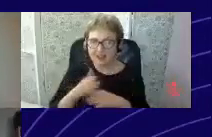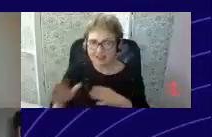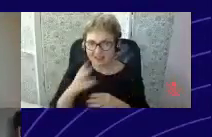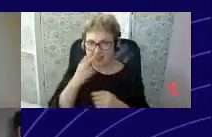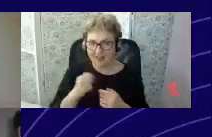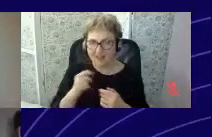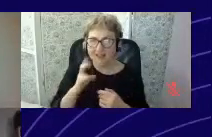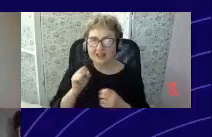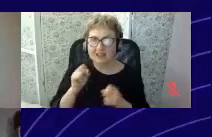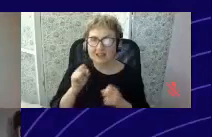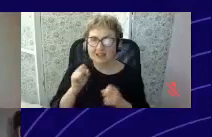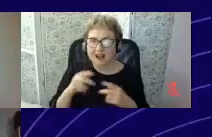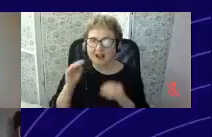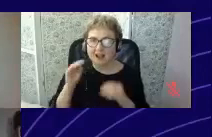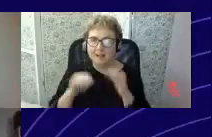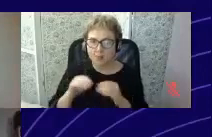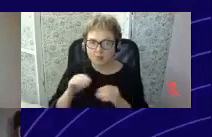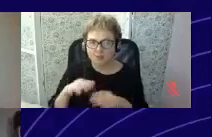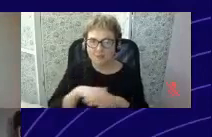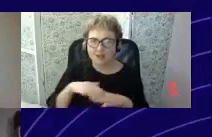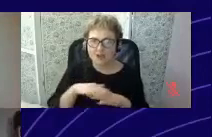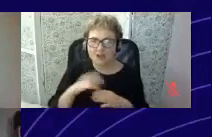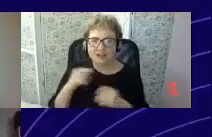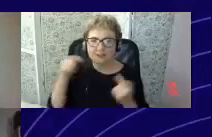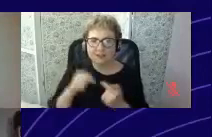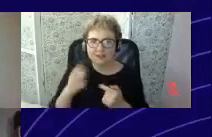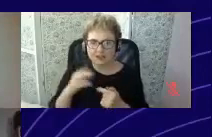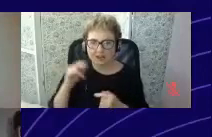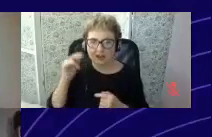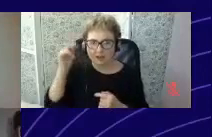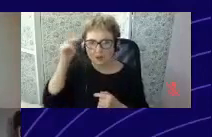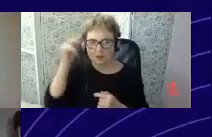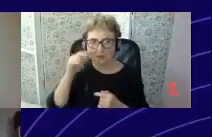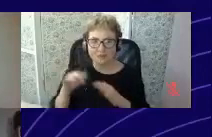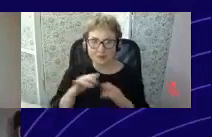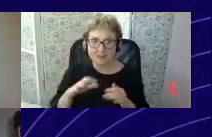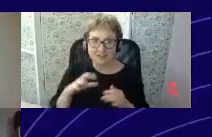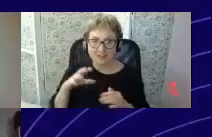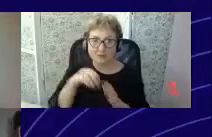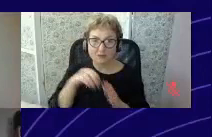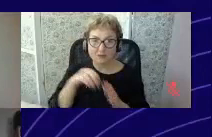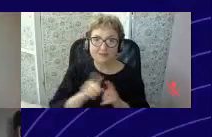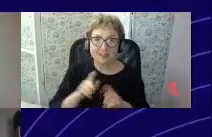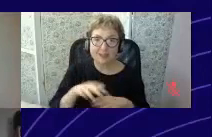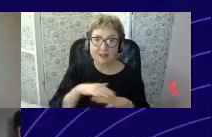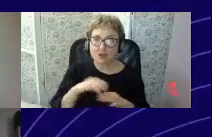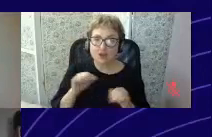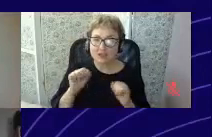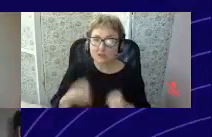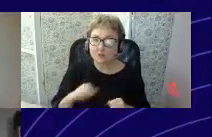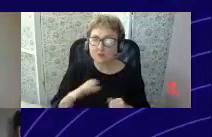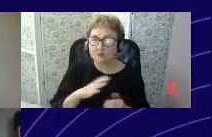на специально оборудованной площадке, подходящей для организации учебного процесса. Ну и в том числе, например, такими